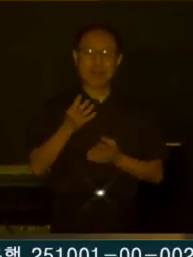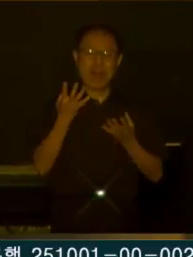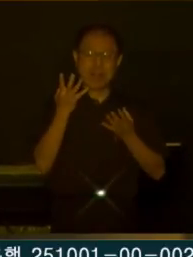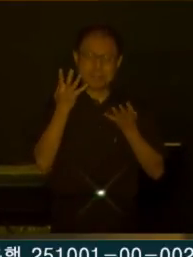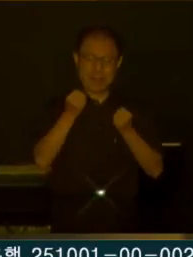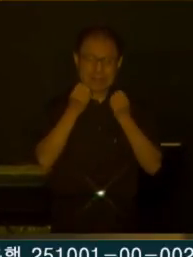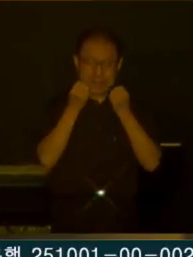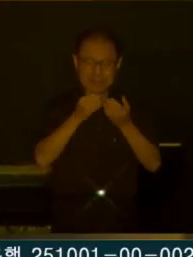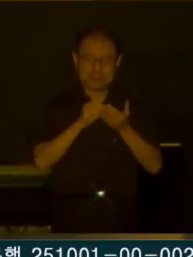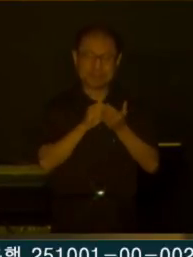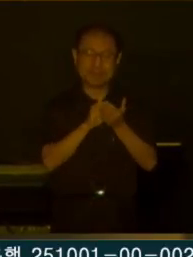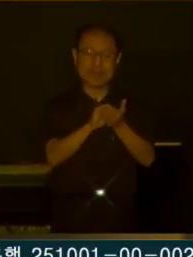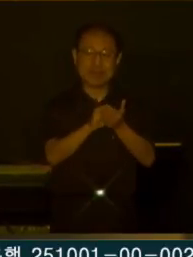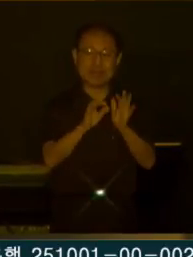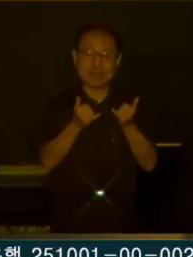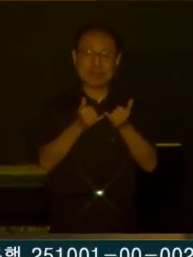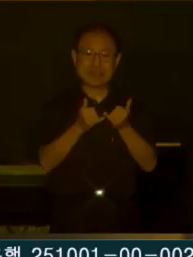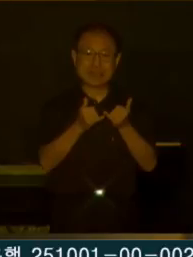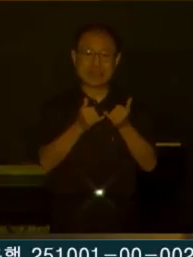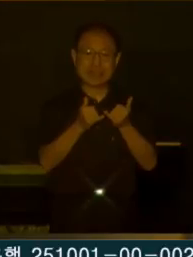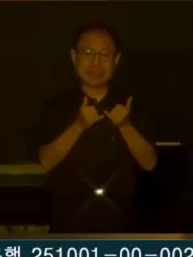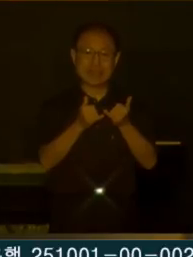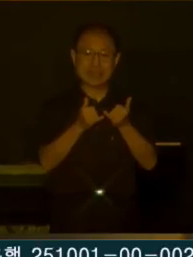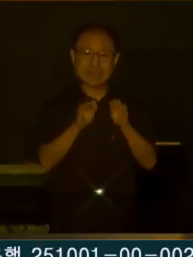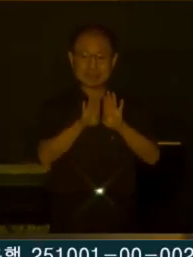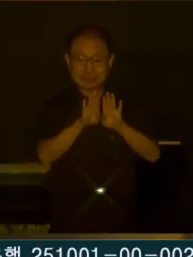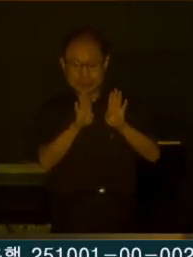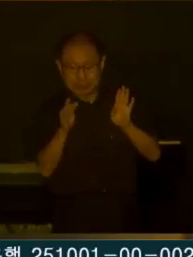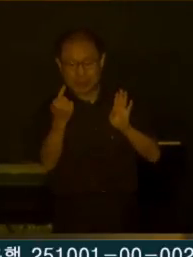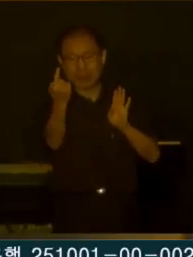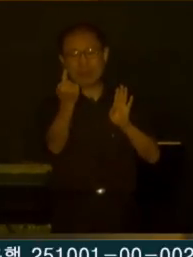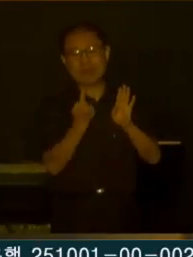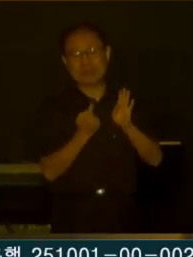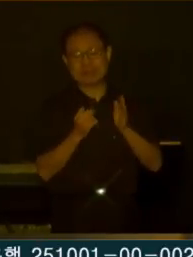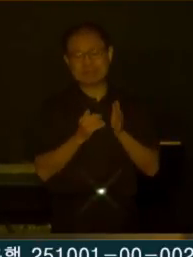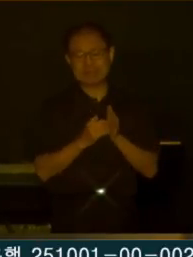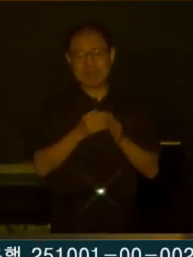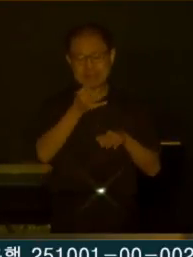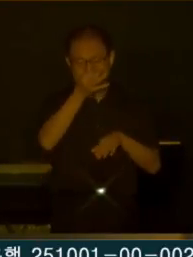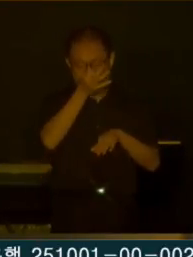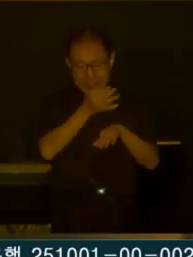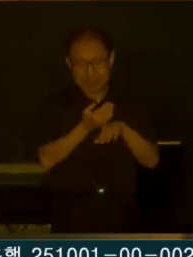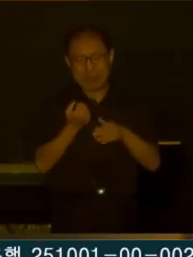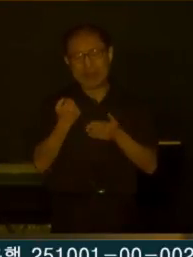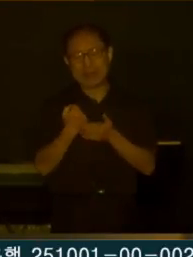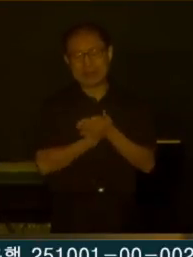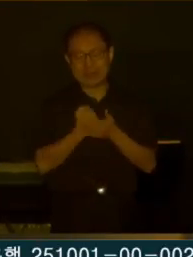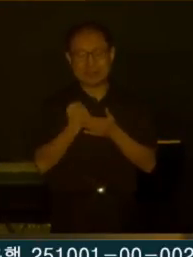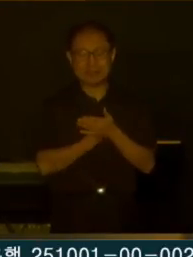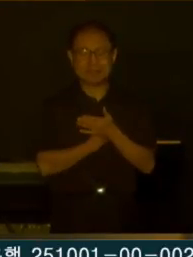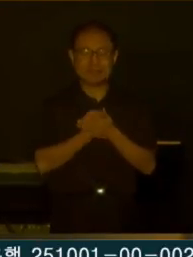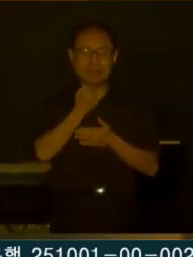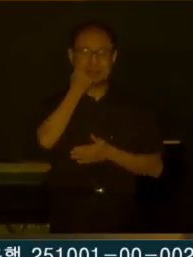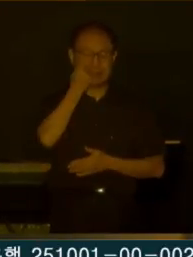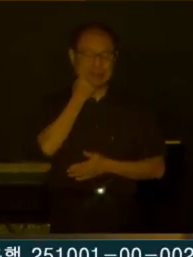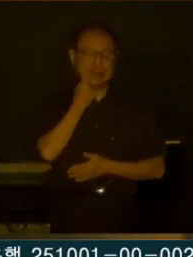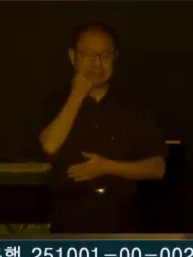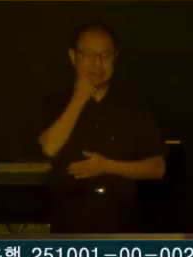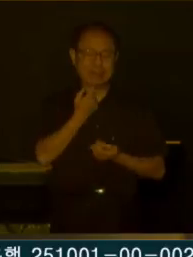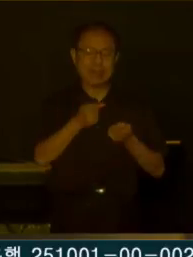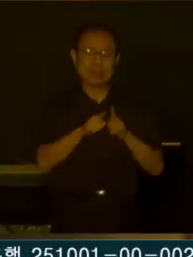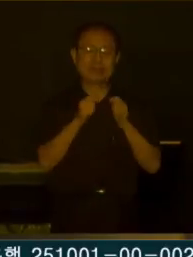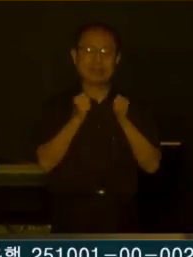수많은 신입 당원들이 정의당의 문을 열고 들어오셨습니다. 미안함, 안타까움, 슬픔으로